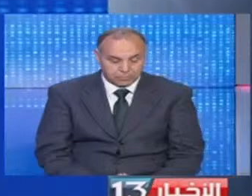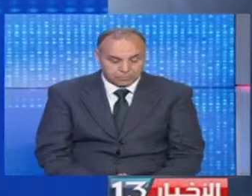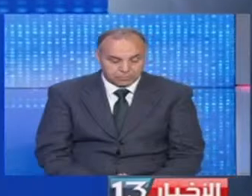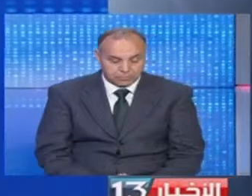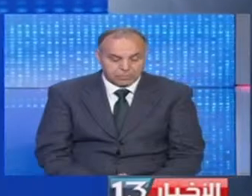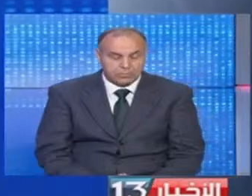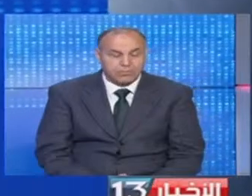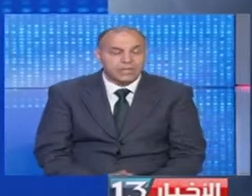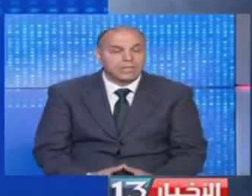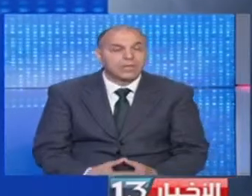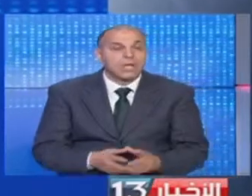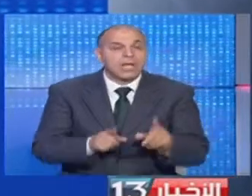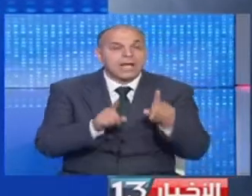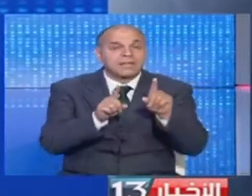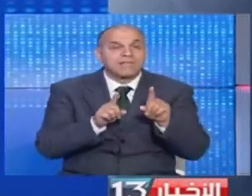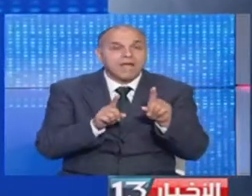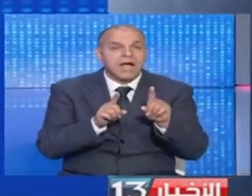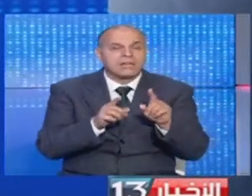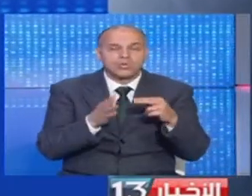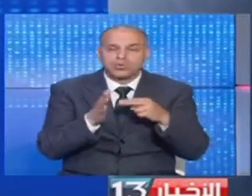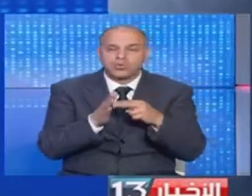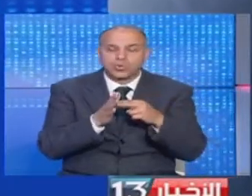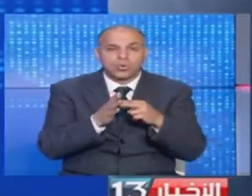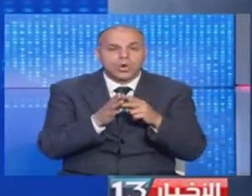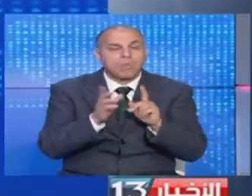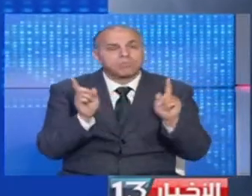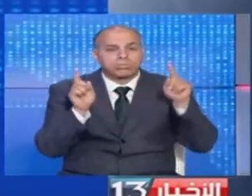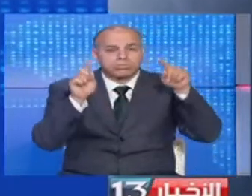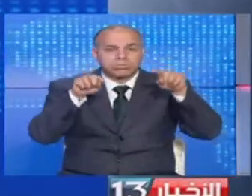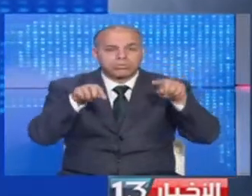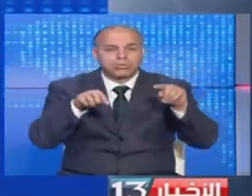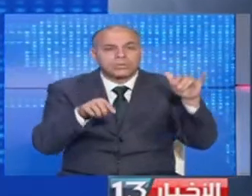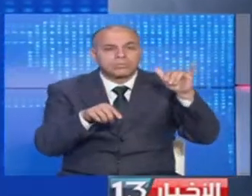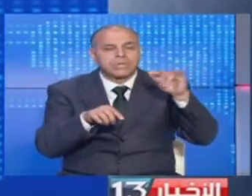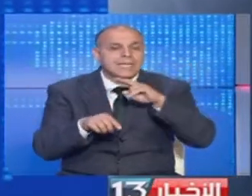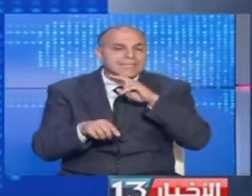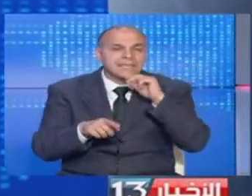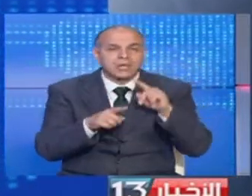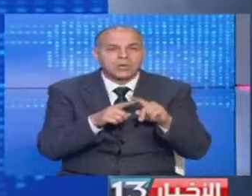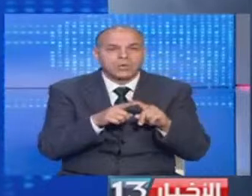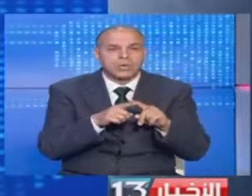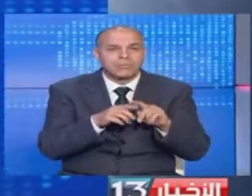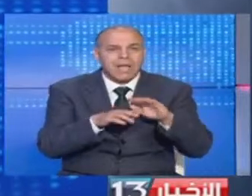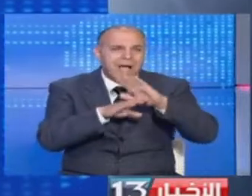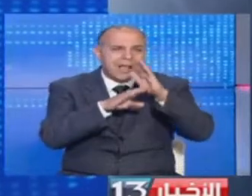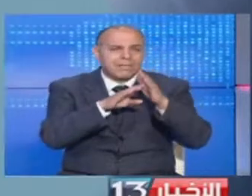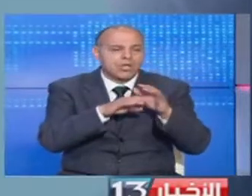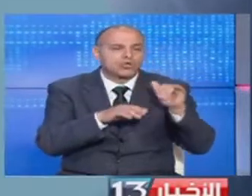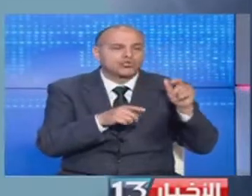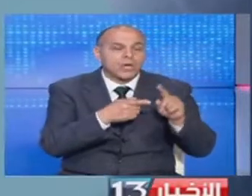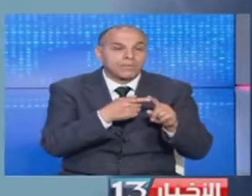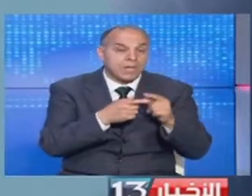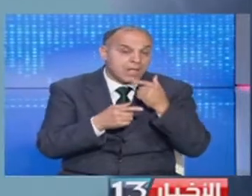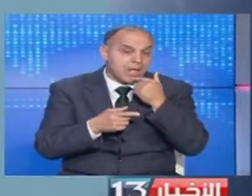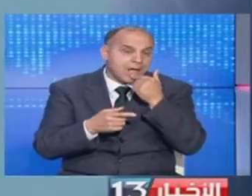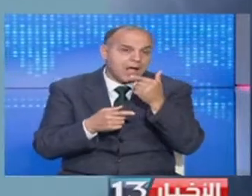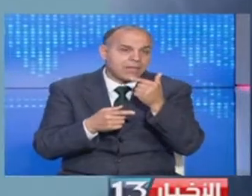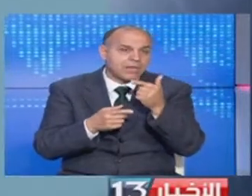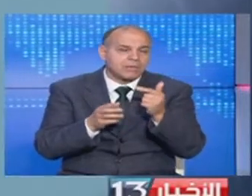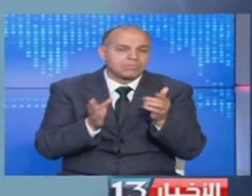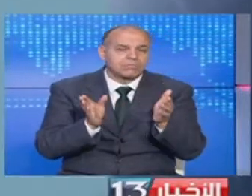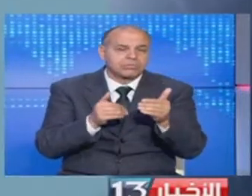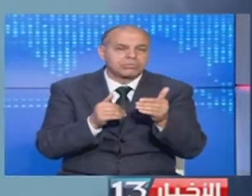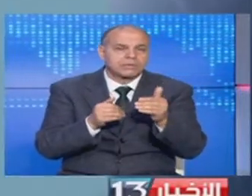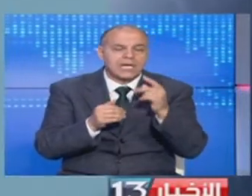تصدت الدفاعات الجويه السوريه ل هجوم نفذه الطيران المحتل نحو هضبه الجولان وفق ما اوردته الوكاله